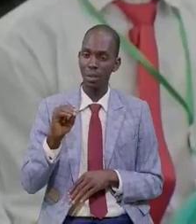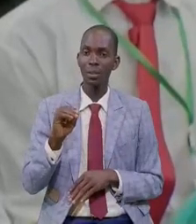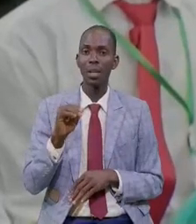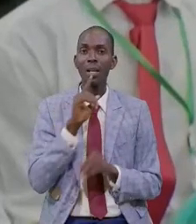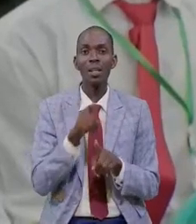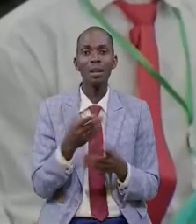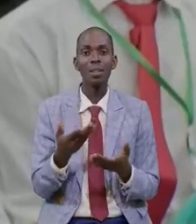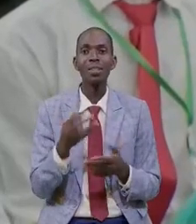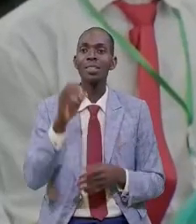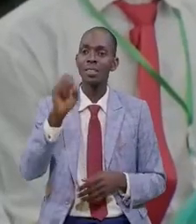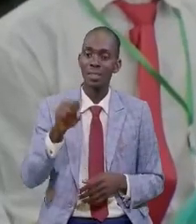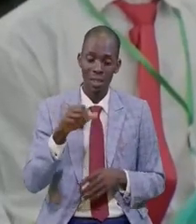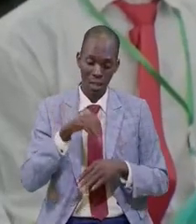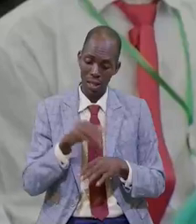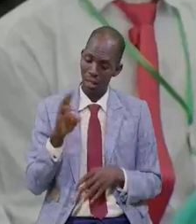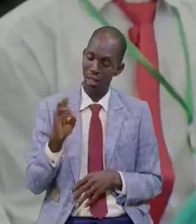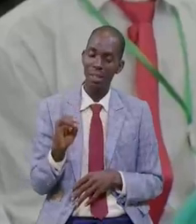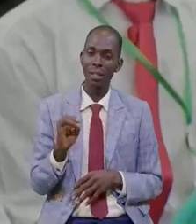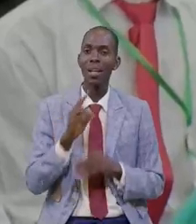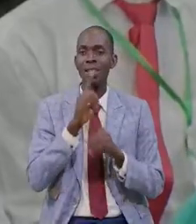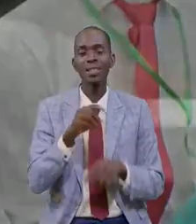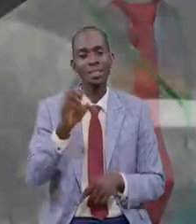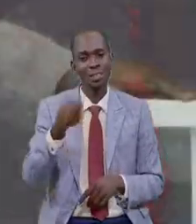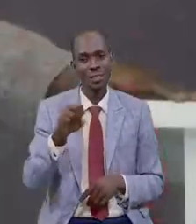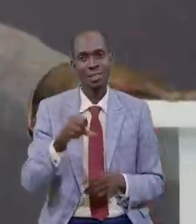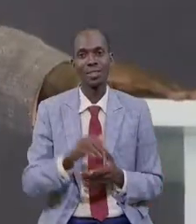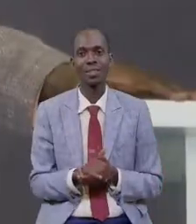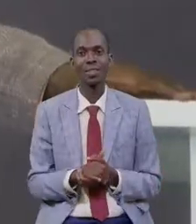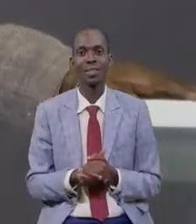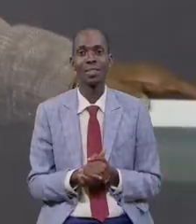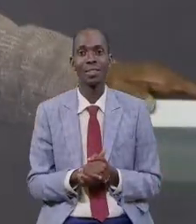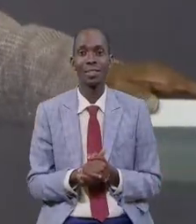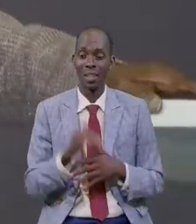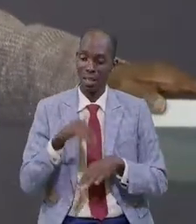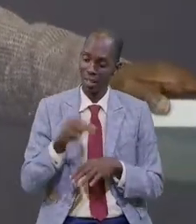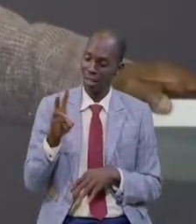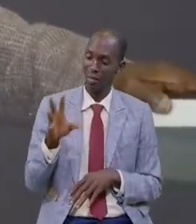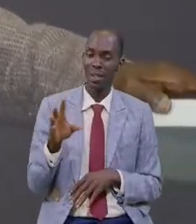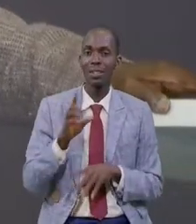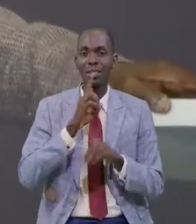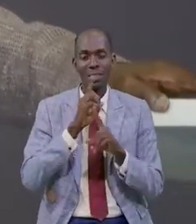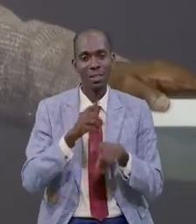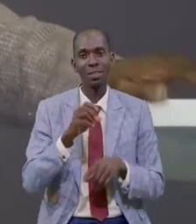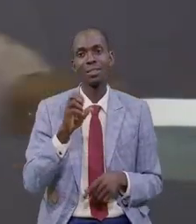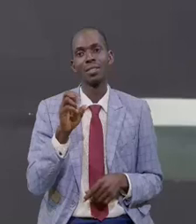ans à 60 ans à 65